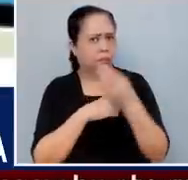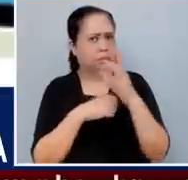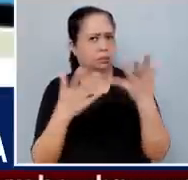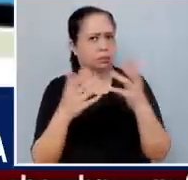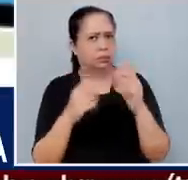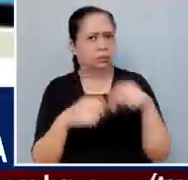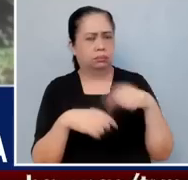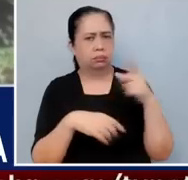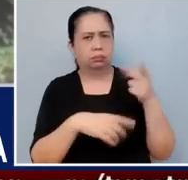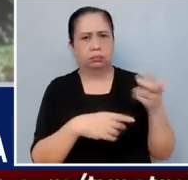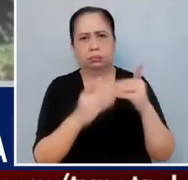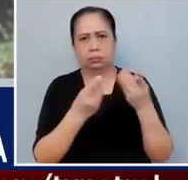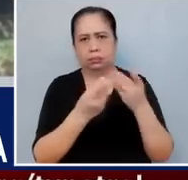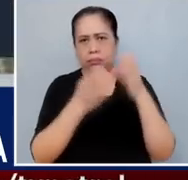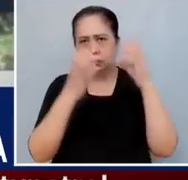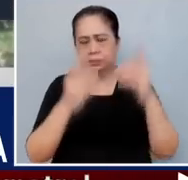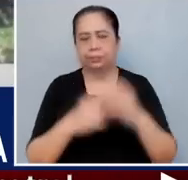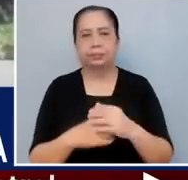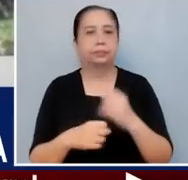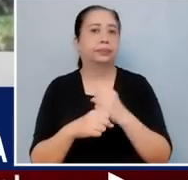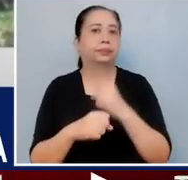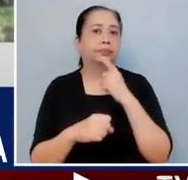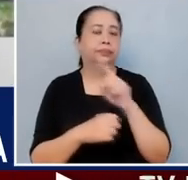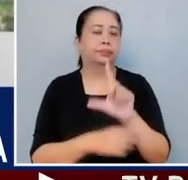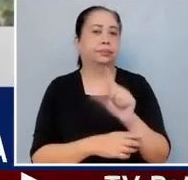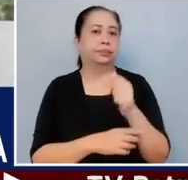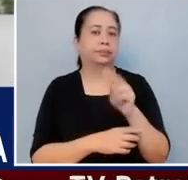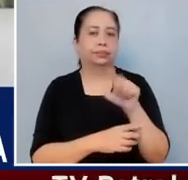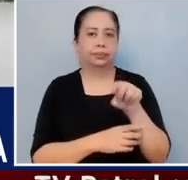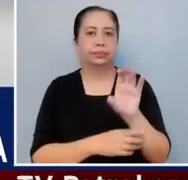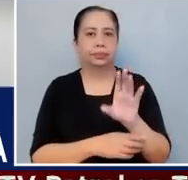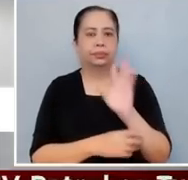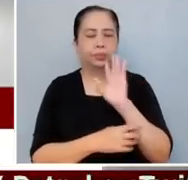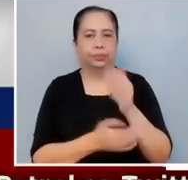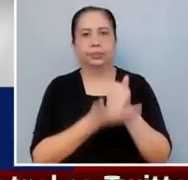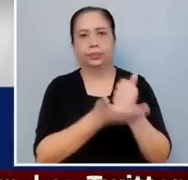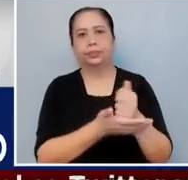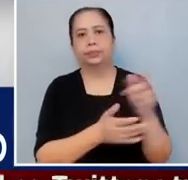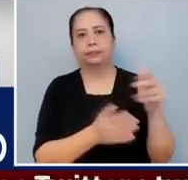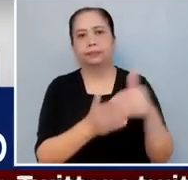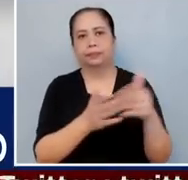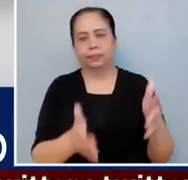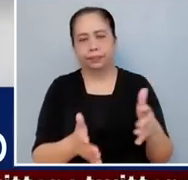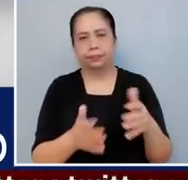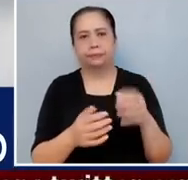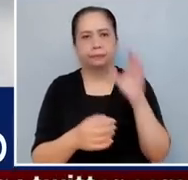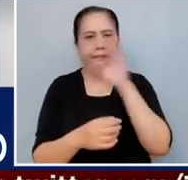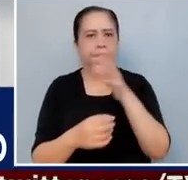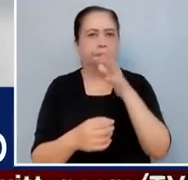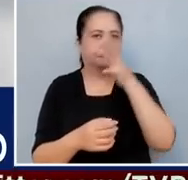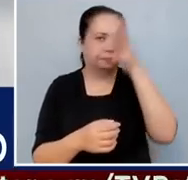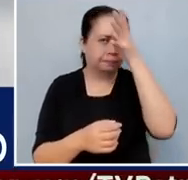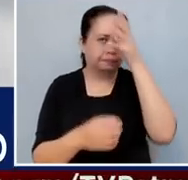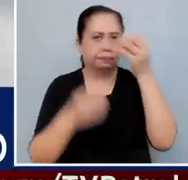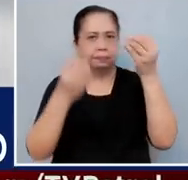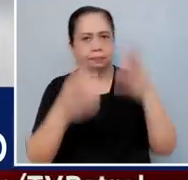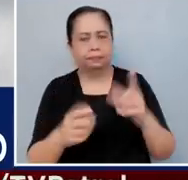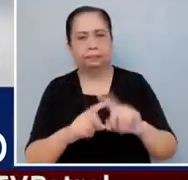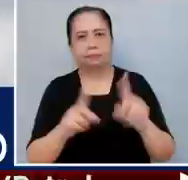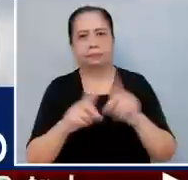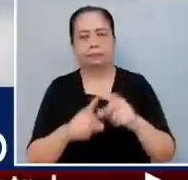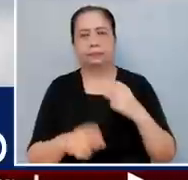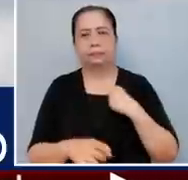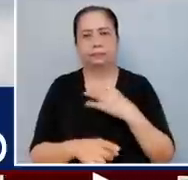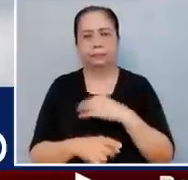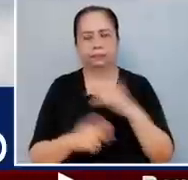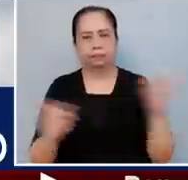ipapataw ang Department of Education. Tiniyak naman ang lokal na pamahalaan ng Quezon City na tutulungan nila mga estudyante, magulang, guro at iba pang kawaning apektado